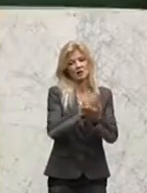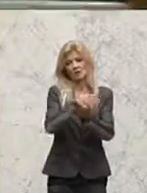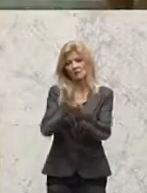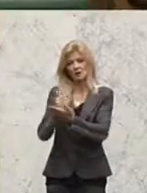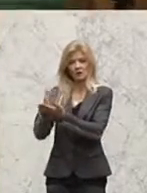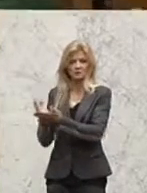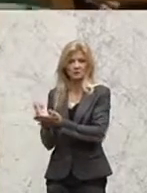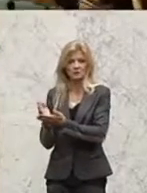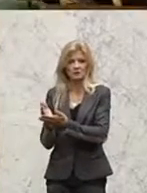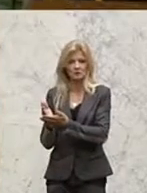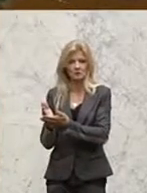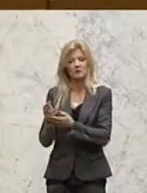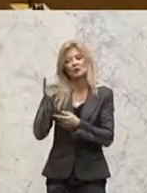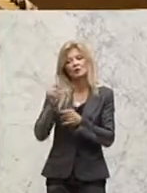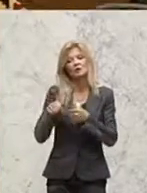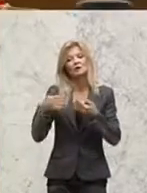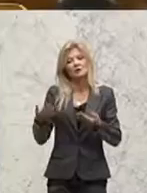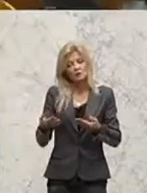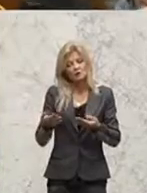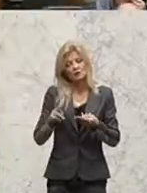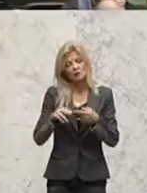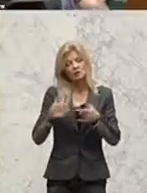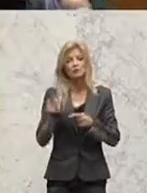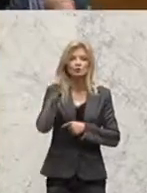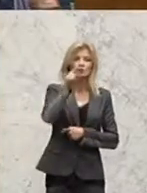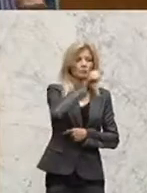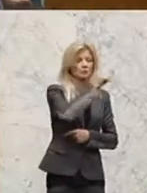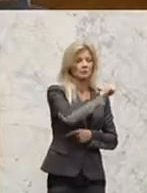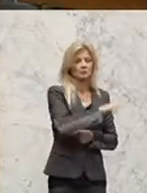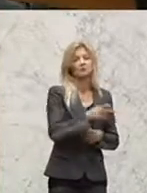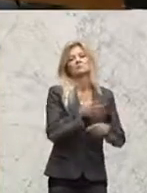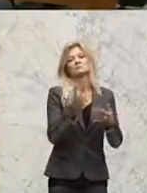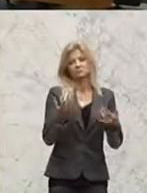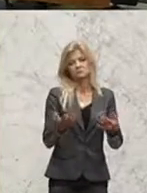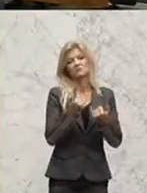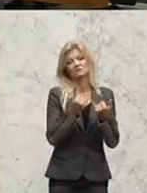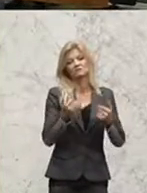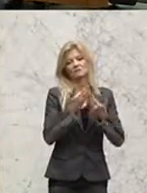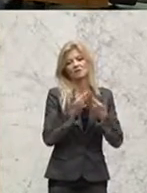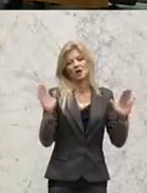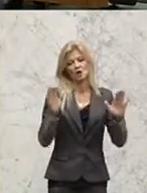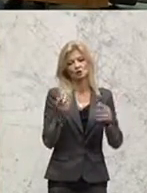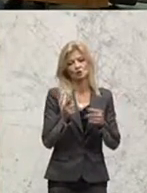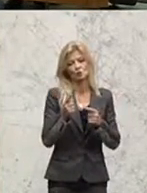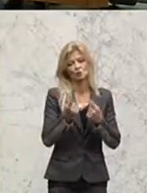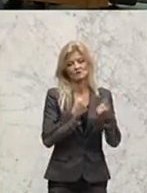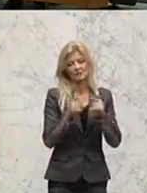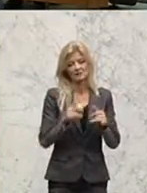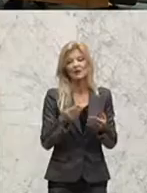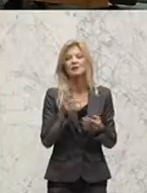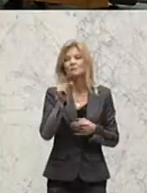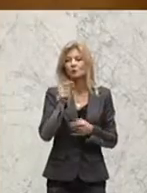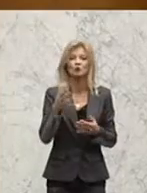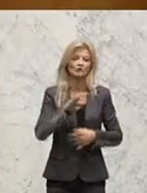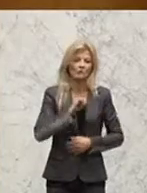dort eben die Asylverfahren stattfinden, hat den Vorteil, dass die Menschen nicht ihr Leben lassen müssen im